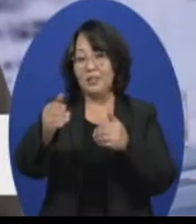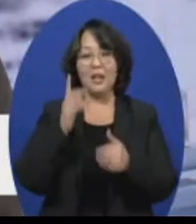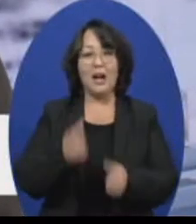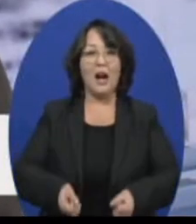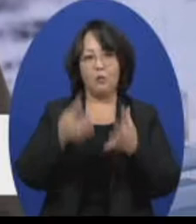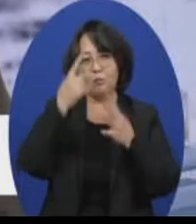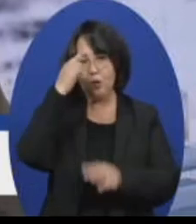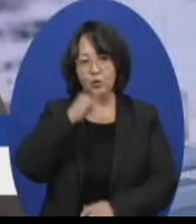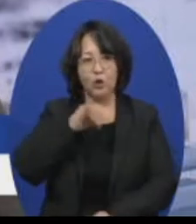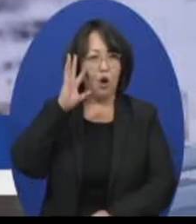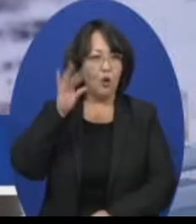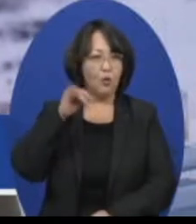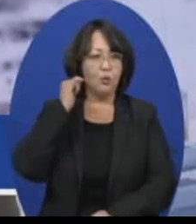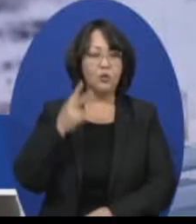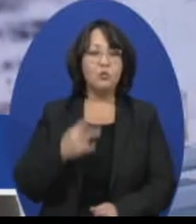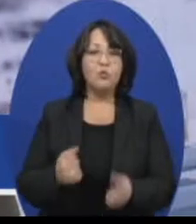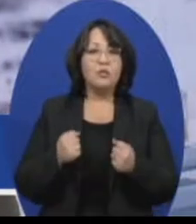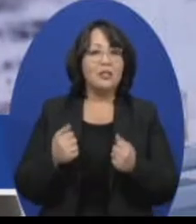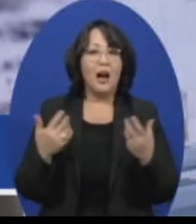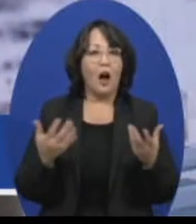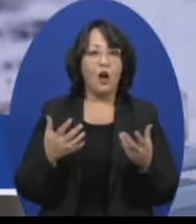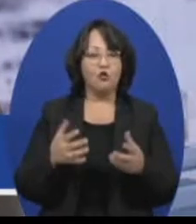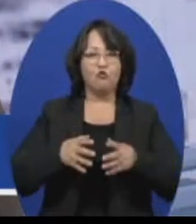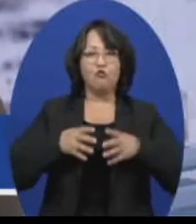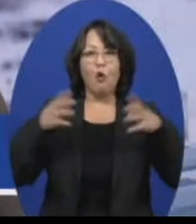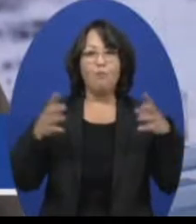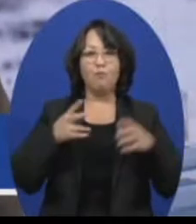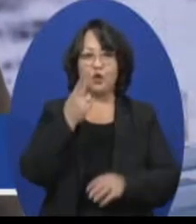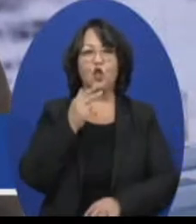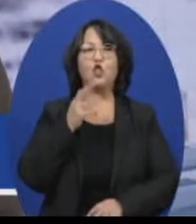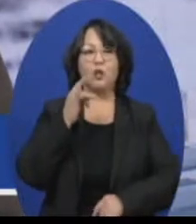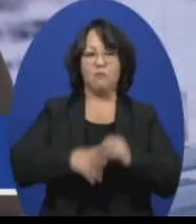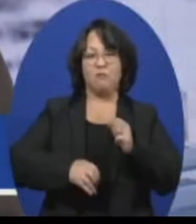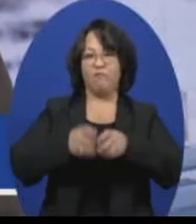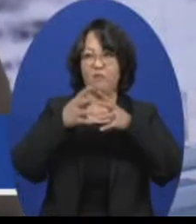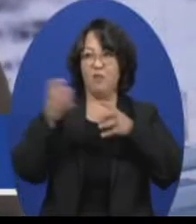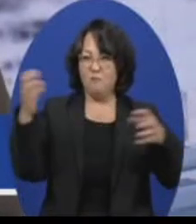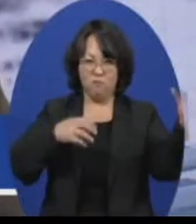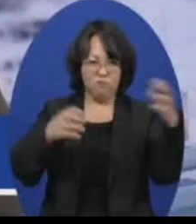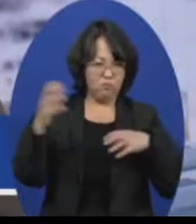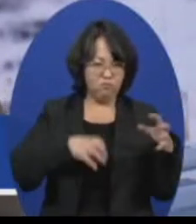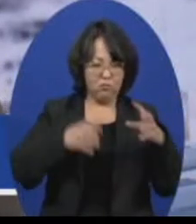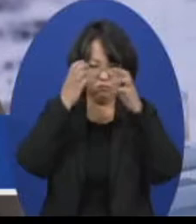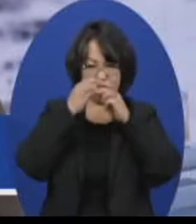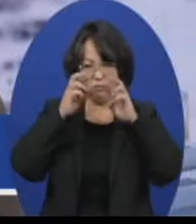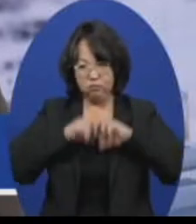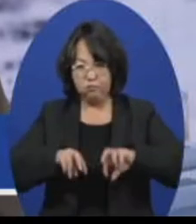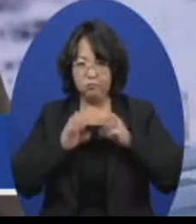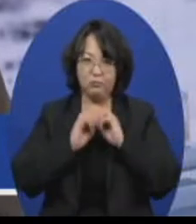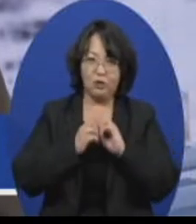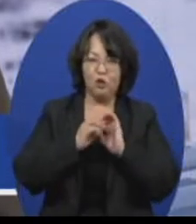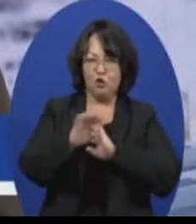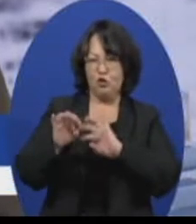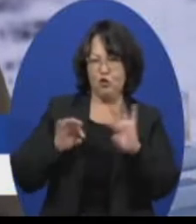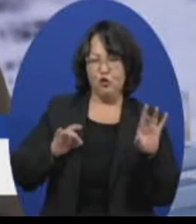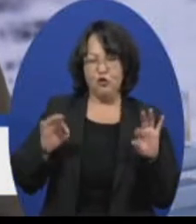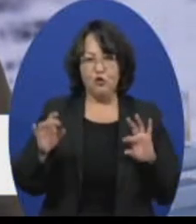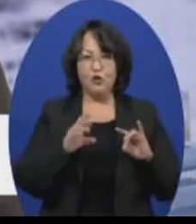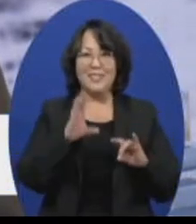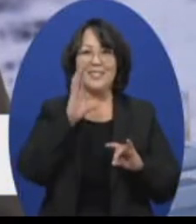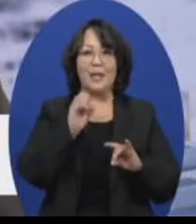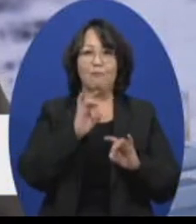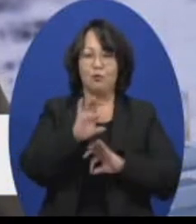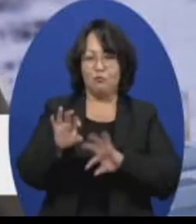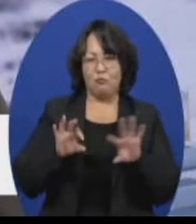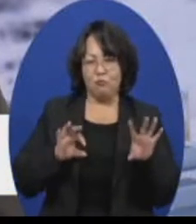потенциалыг үндсэндээ нэг томоохон зохицуулын хэмжээнд төвлөрүүлэн нэгтгээд чадахын үр өгөөжтэй ашиглах боломжоо бүрдүүлчихэж байгаа юм